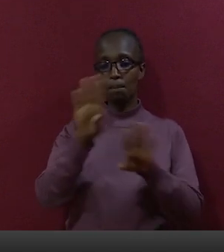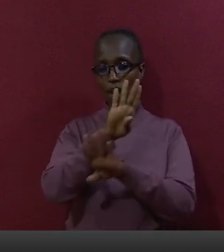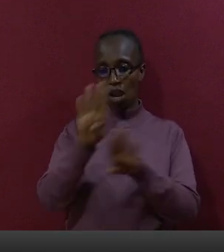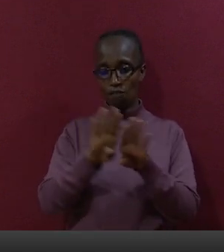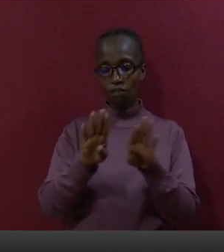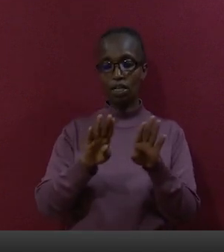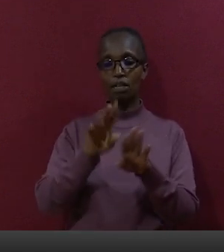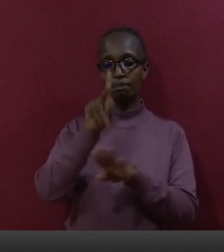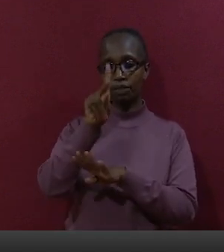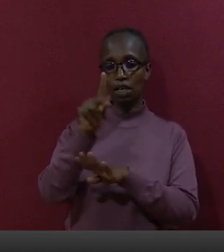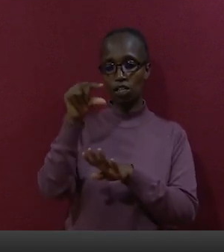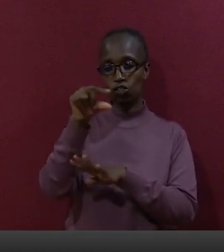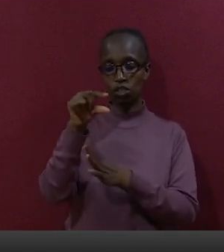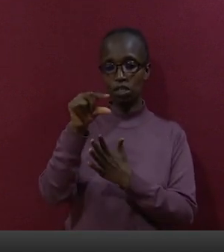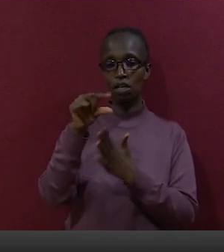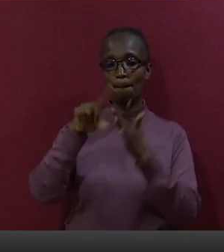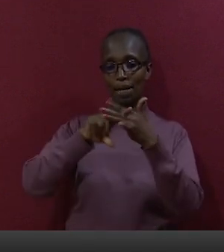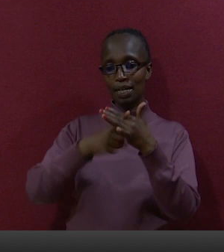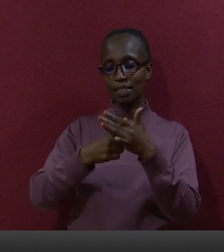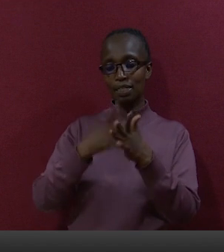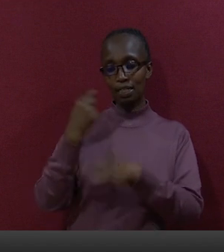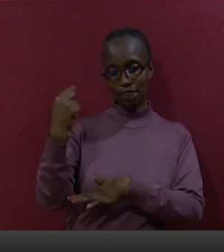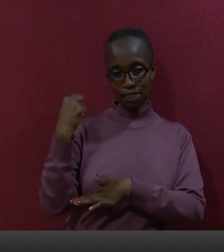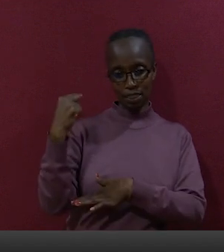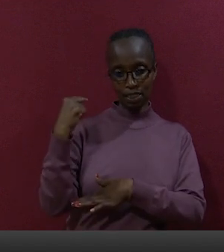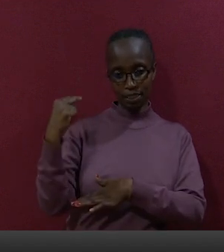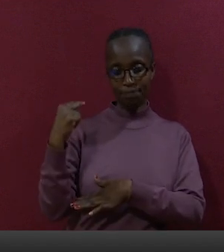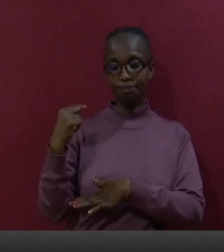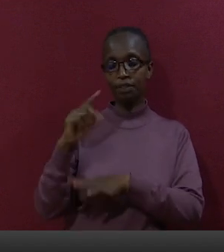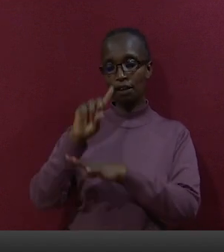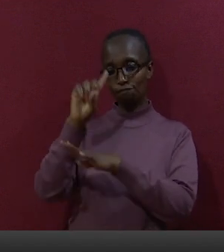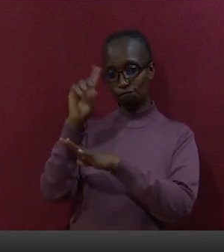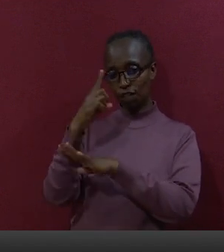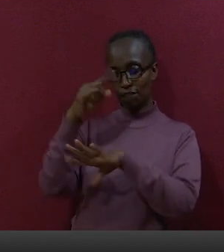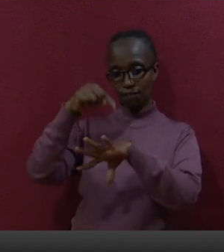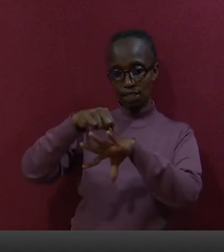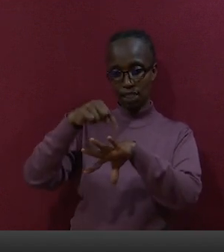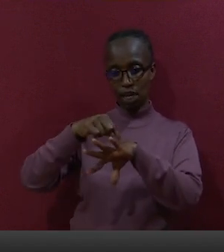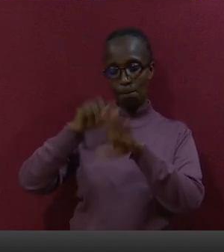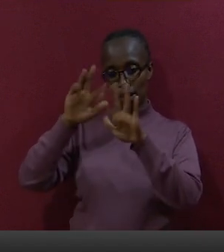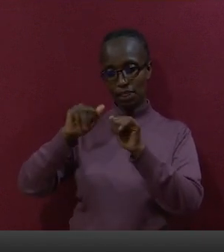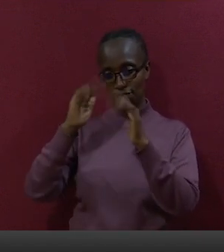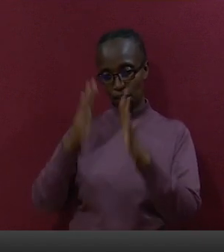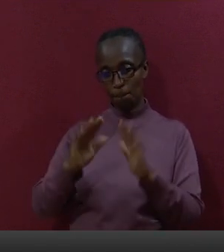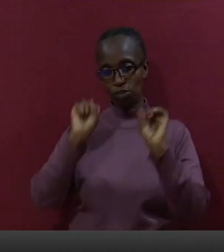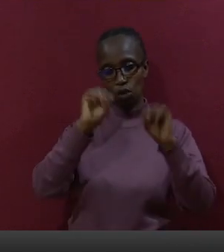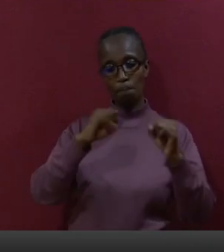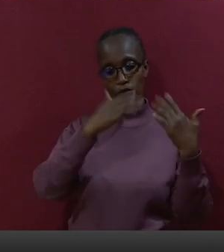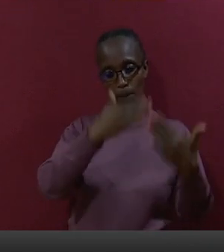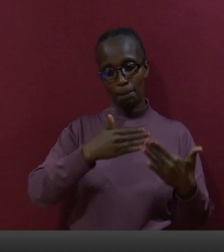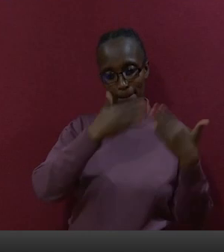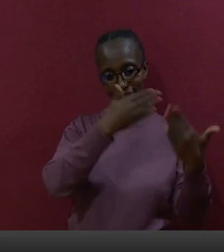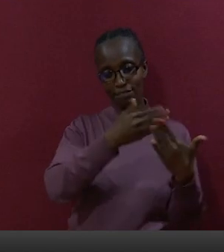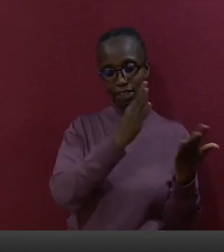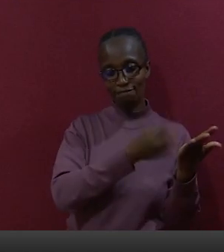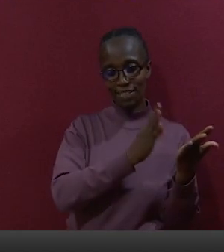3,500 to 2,500 per 50 kilogram bag beginning yesterday. Rais alisema kwa